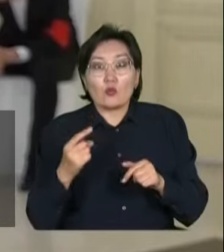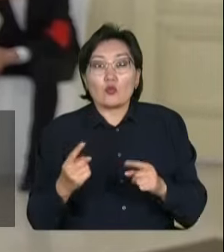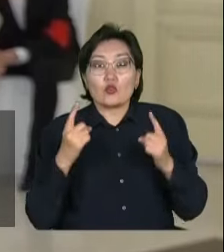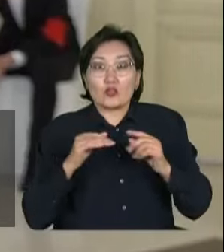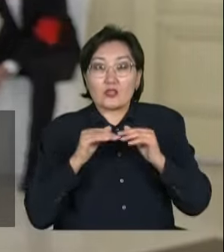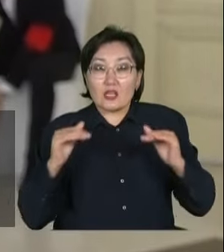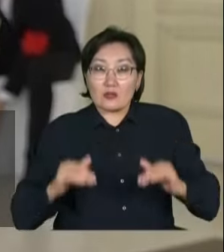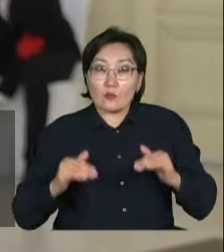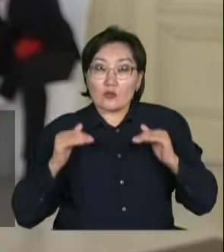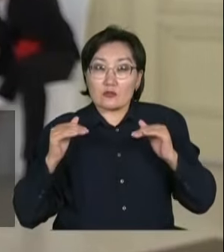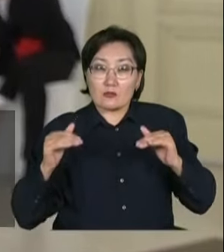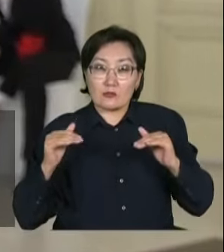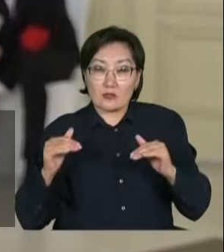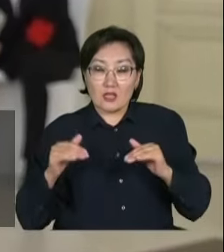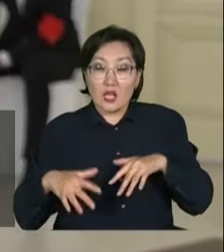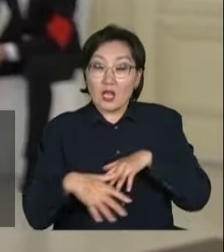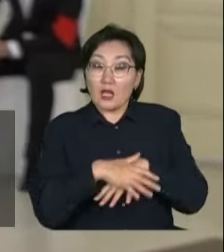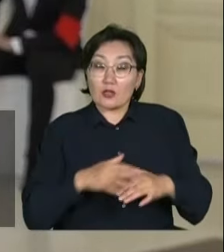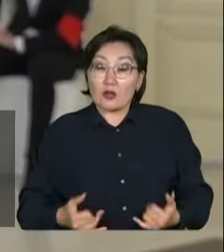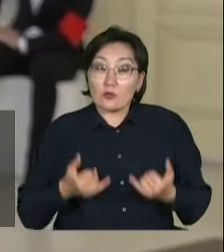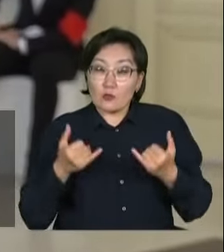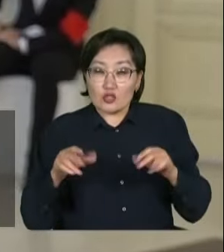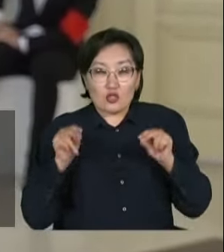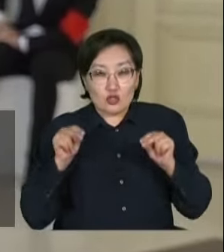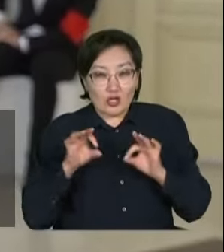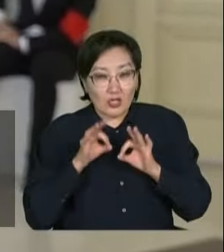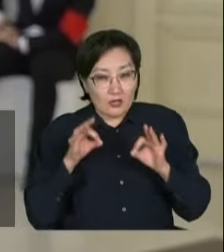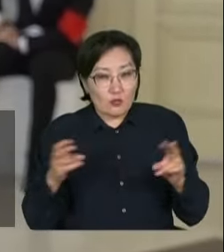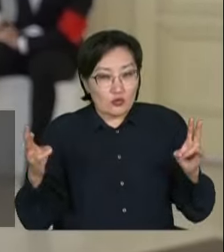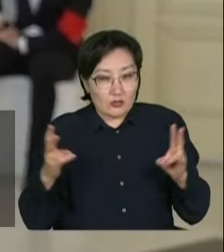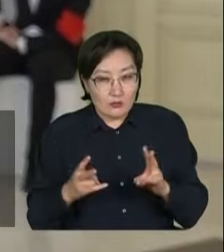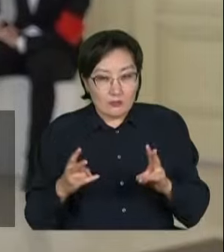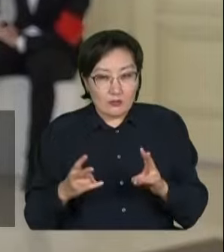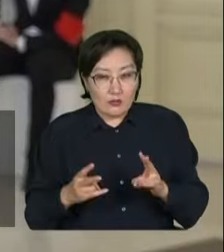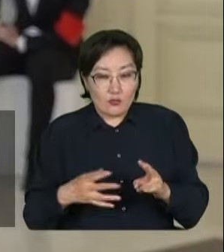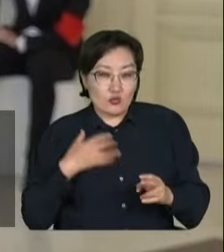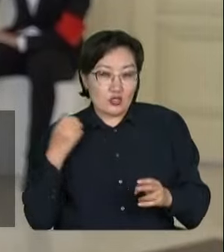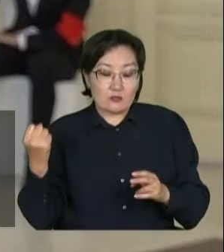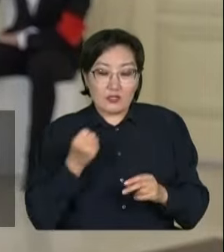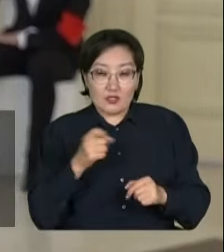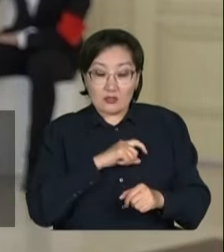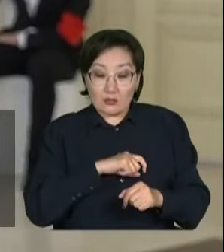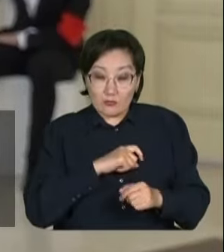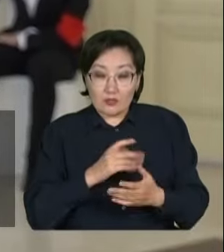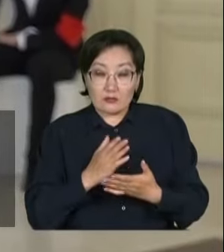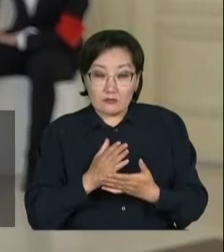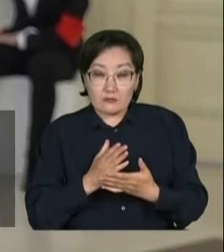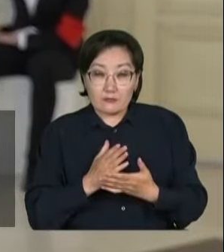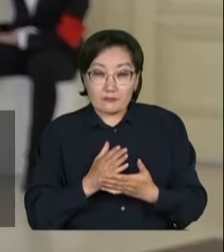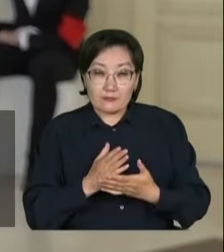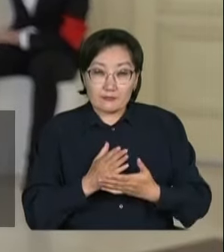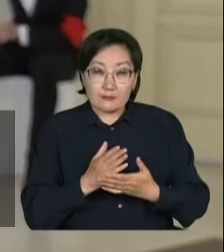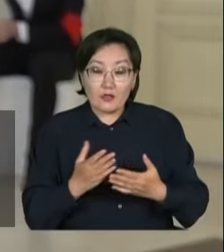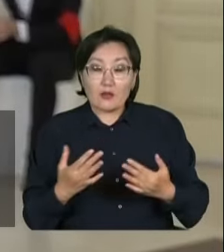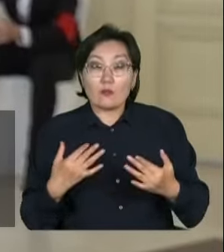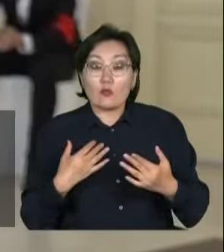Мұндайдан тайсалмай, халық үшін шындықты айту керек деп, батырлықтыға өзді батырлық жасап, бәрімізді